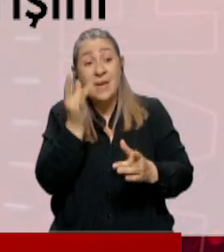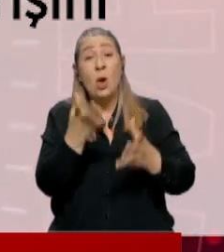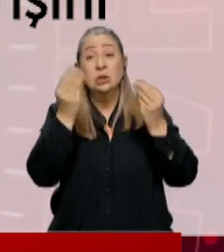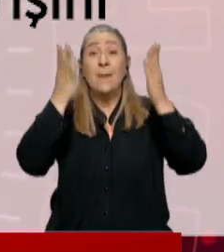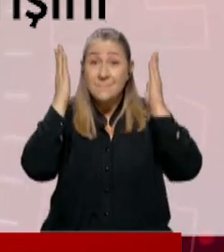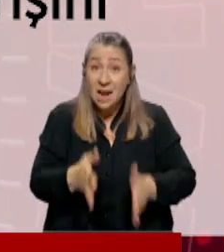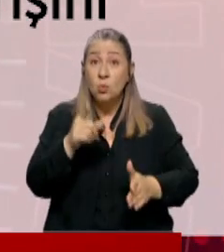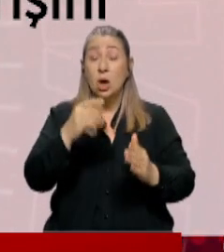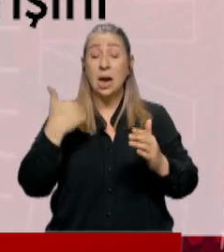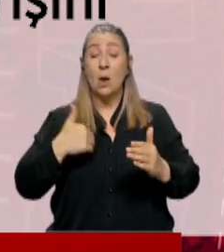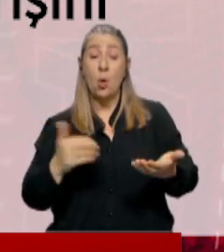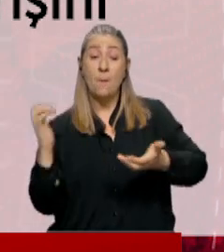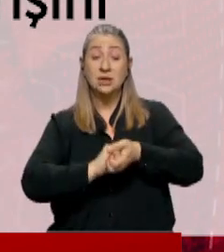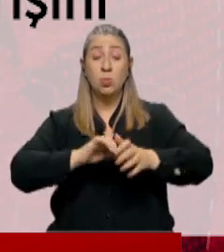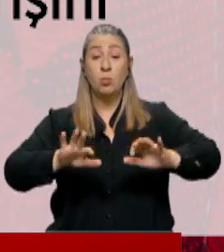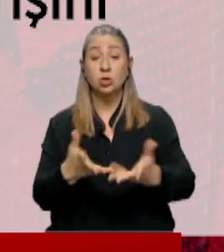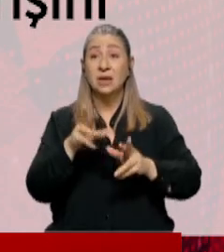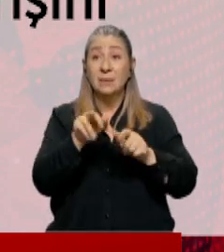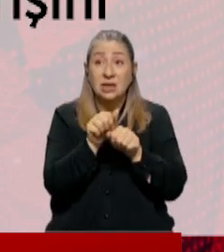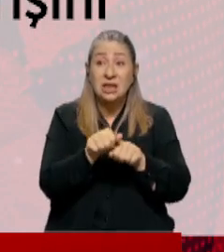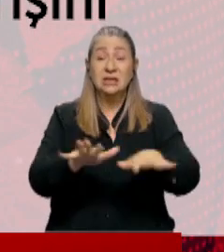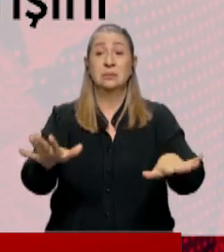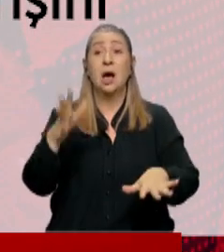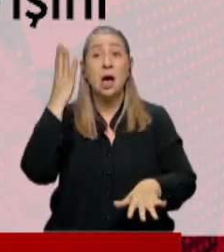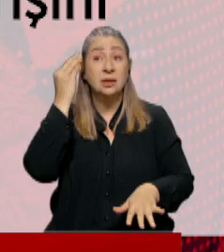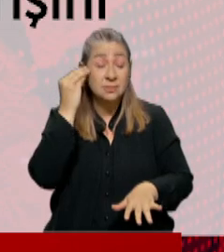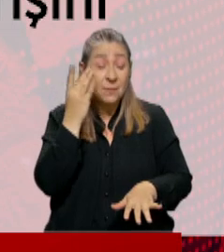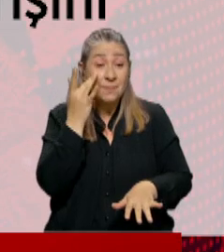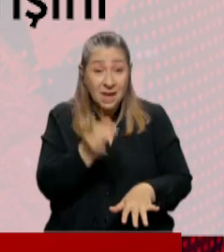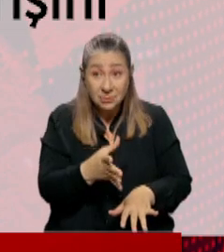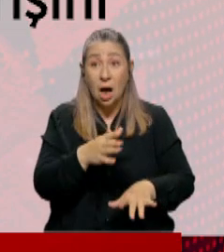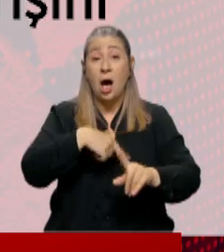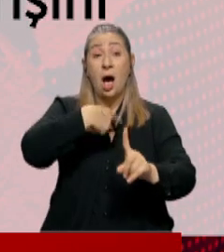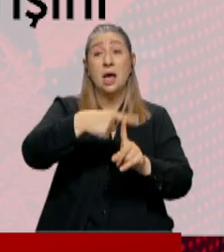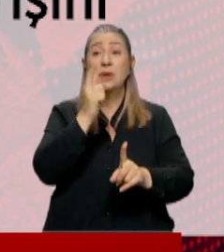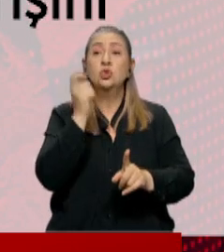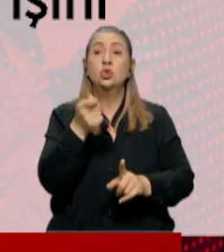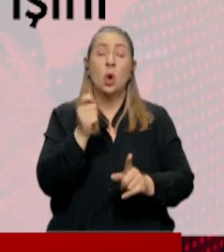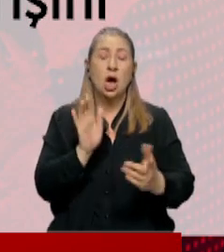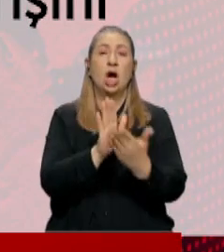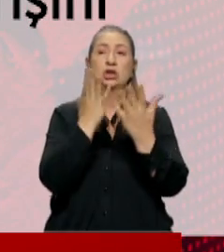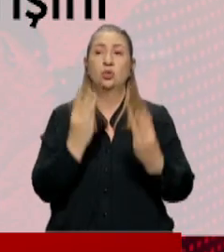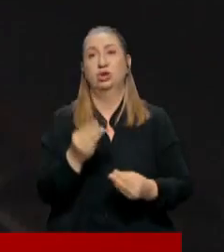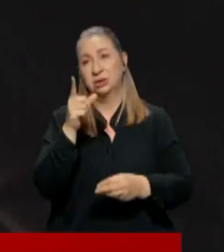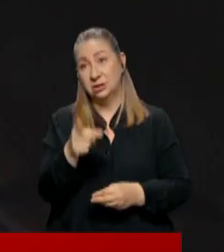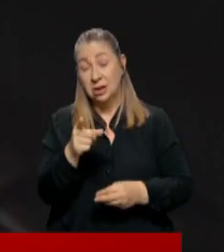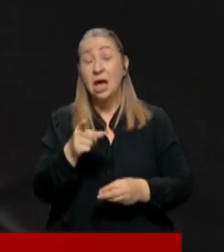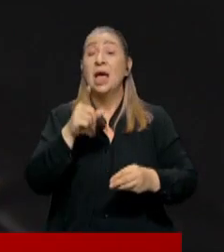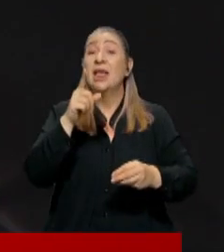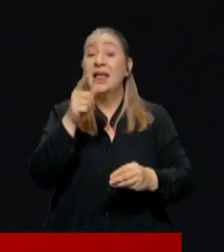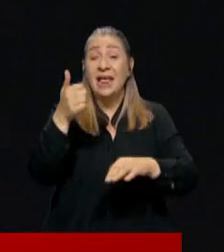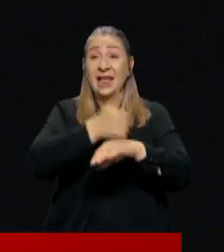bile bunun kamu barışını bozmaya elverişli şekilde yayılması unsurunun belirlenmesi de ayrı bir güçlük olarak karşımıza çıkmaktadır.